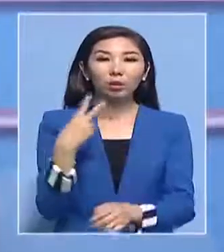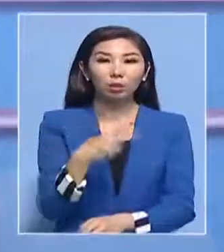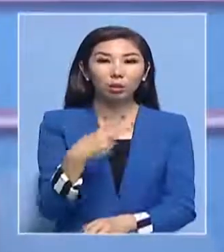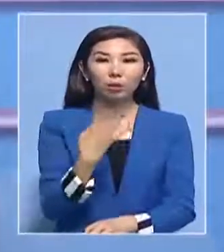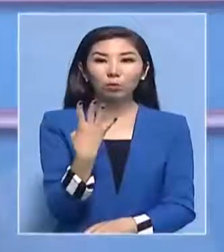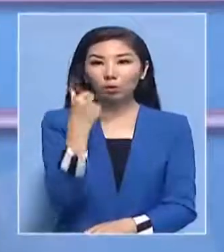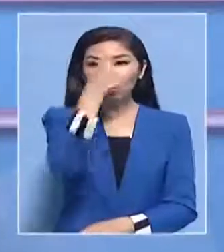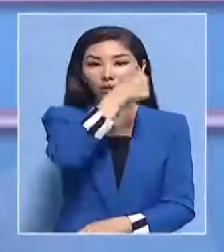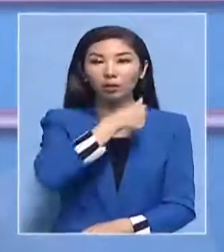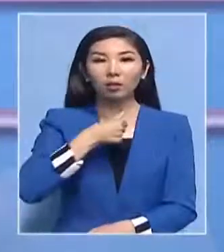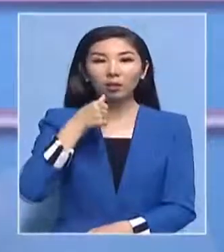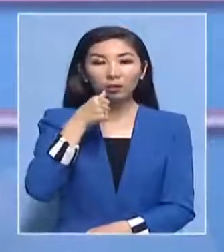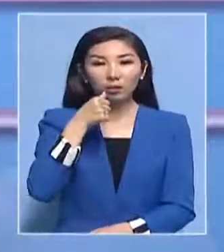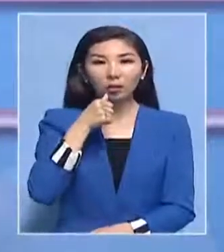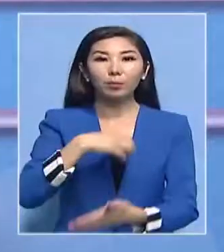2019-2024 жылдарға арналған